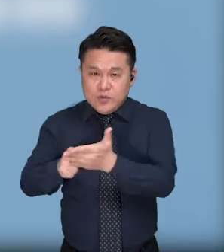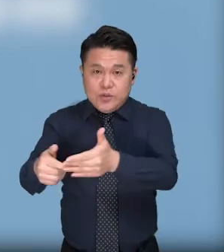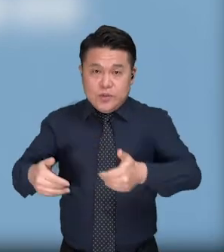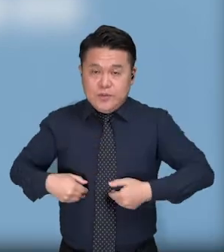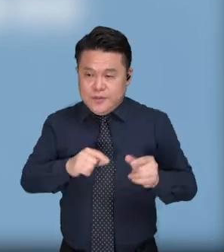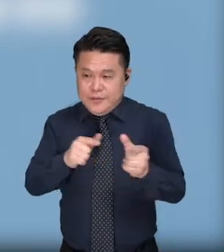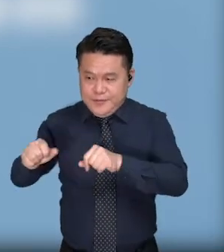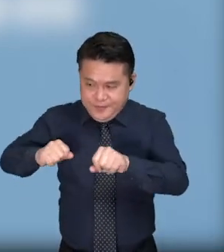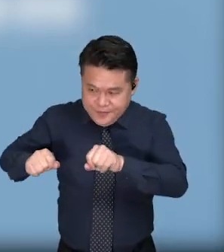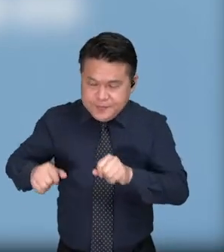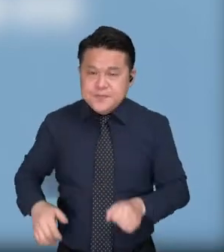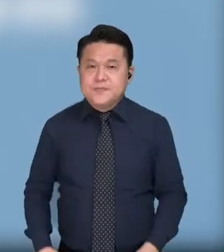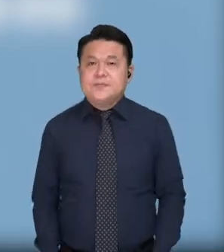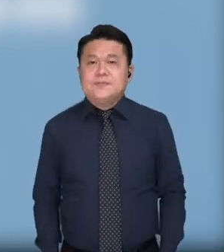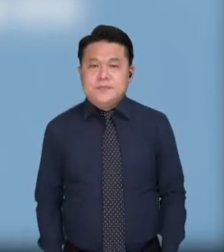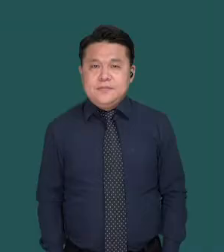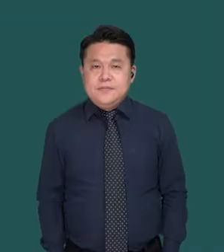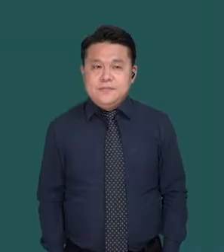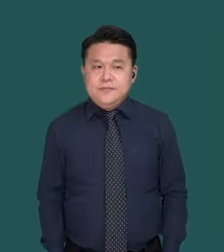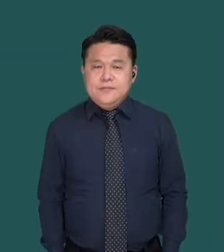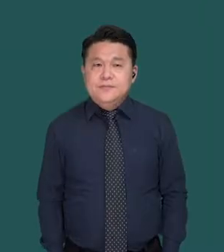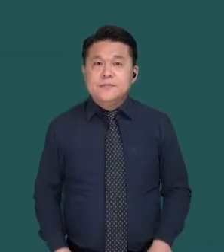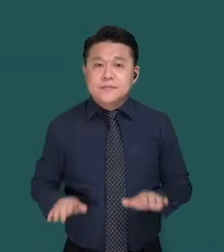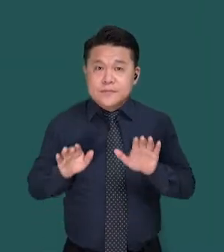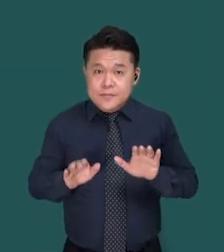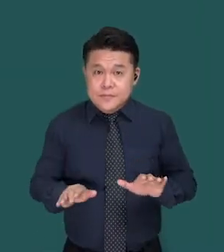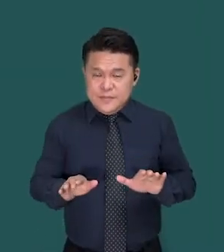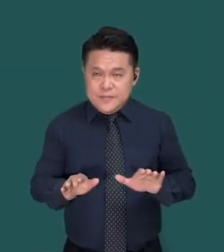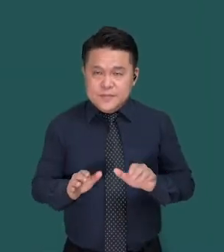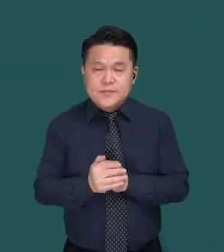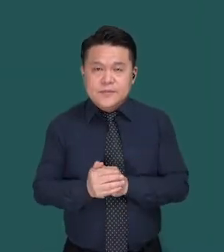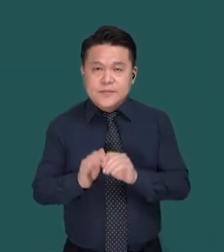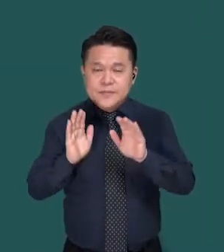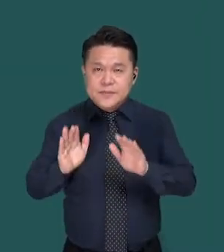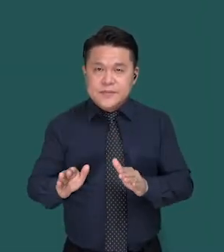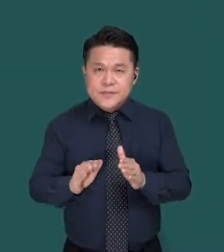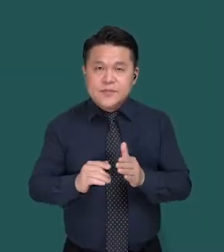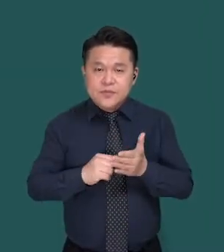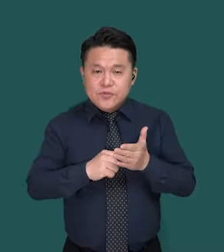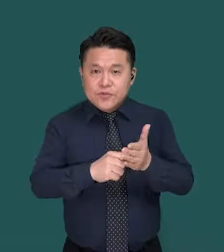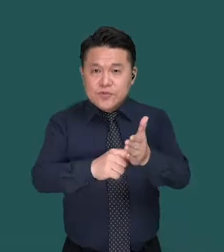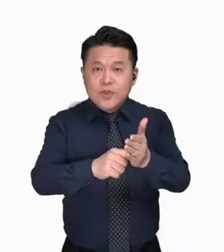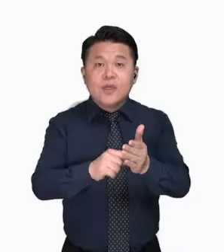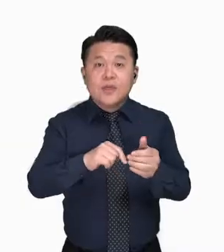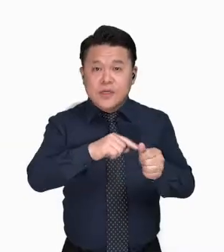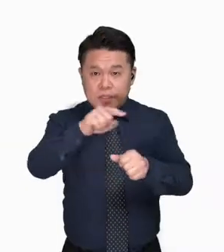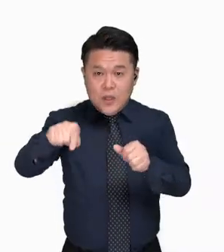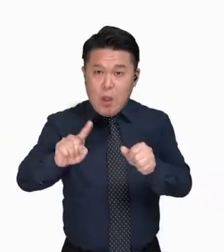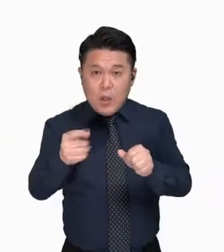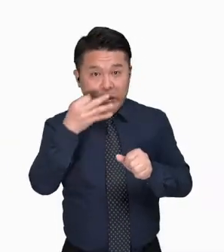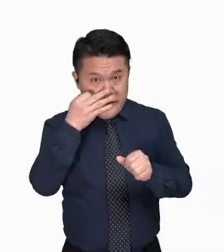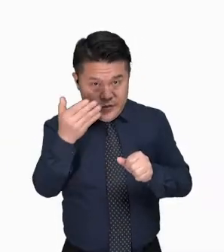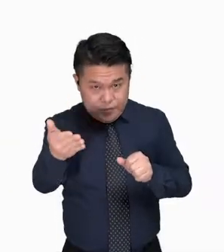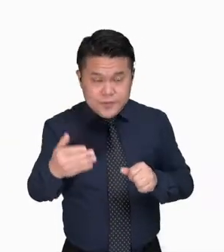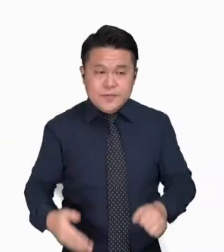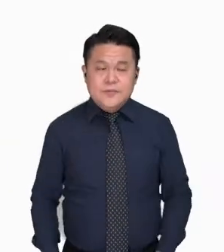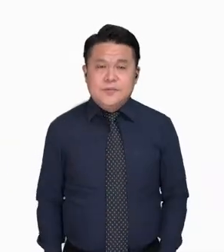사항을 이행하게 됩니다. 그럼 공모사업이 어떻게 진행되는지 알아볼까요?